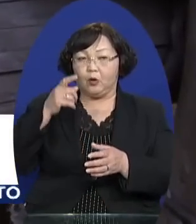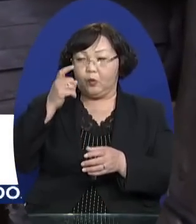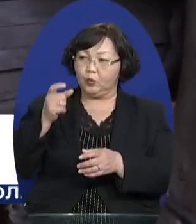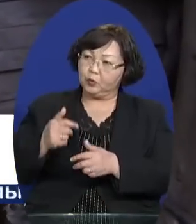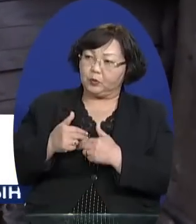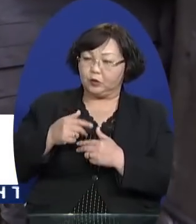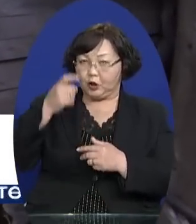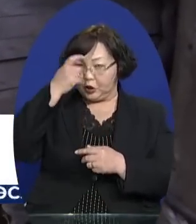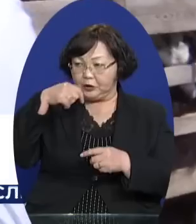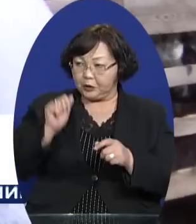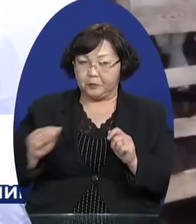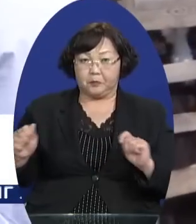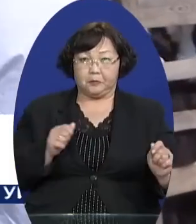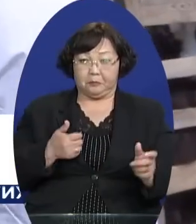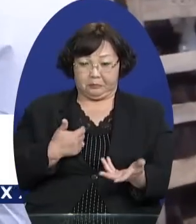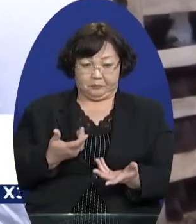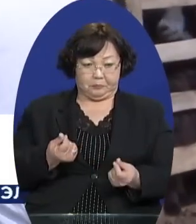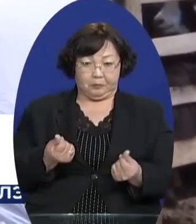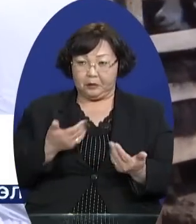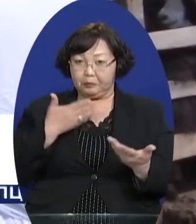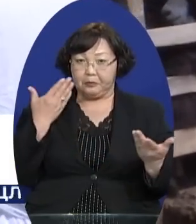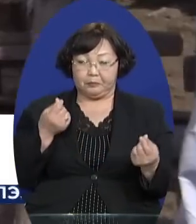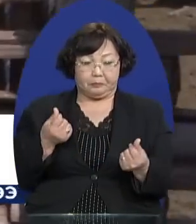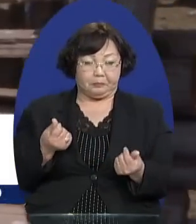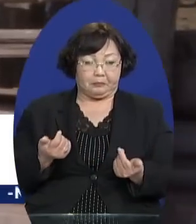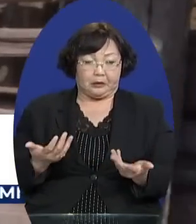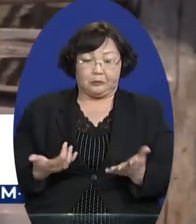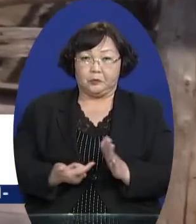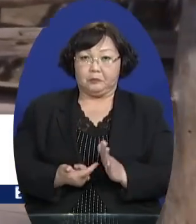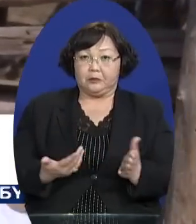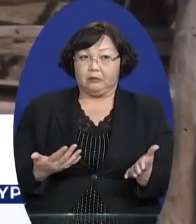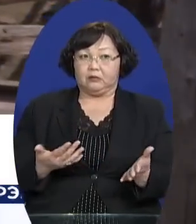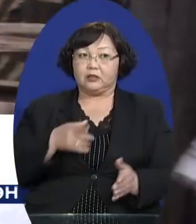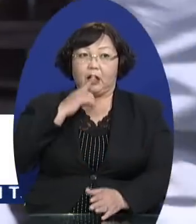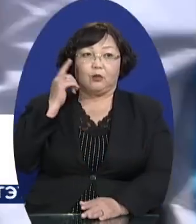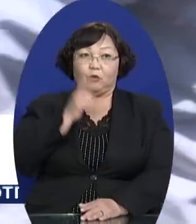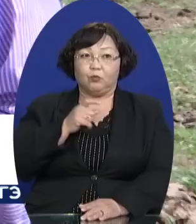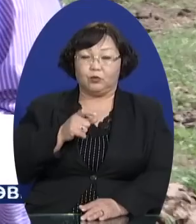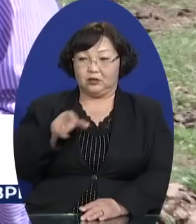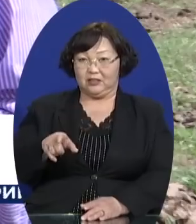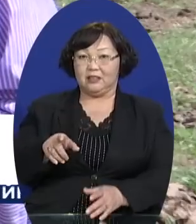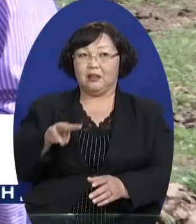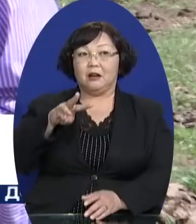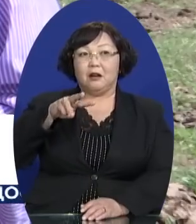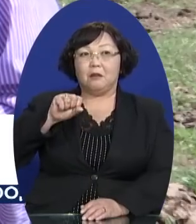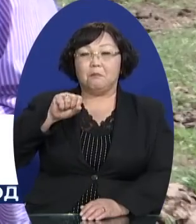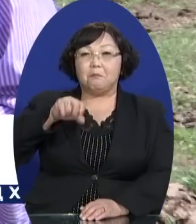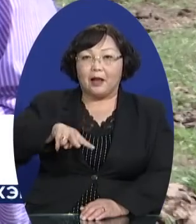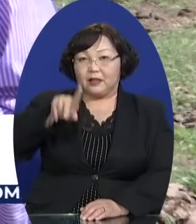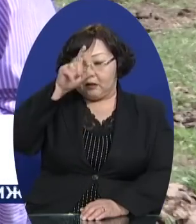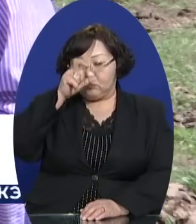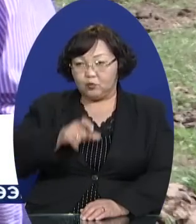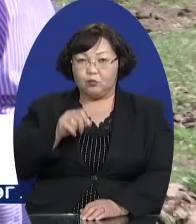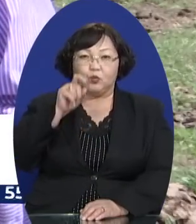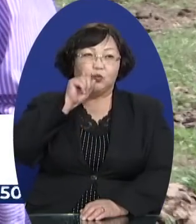За аюурын хүч. Тэгэхээр чи яг залуучууд яг нэгжтэй болох гэсэн тийм сонирхол болоо баг байгаа даа. 200 мянгад 1000